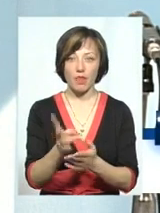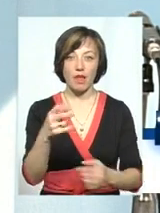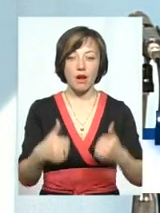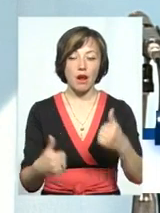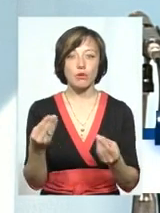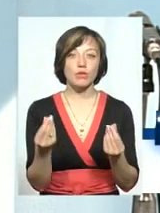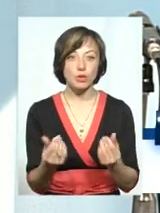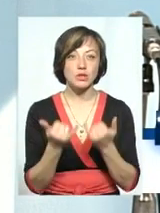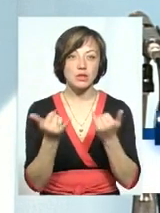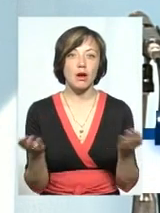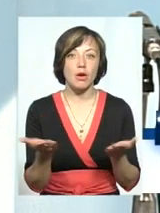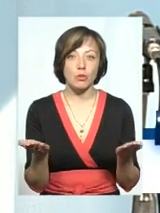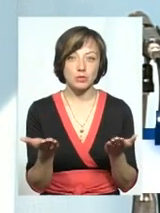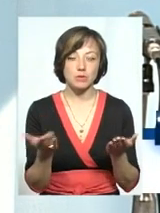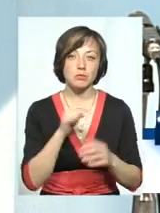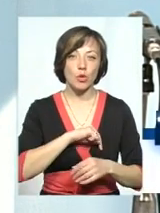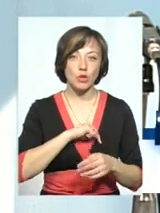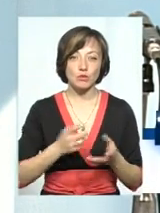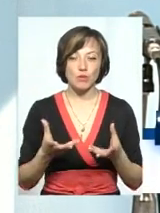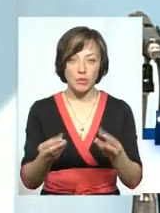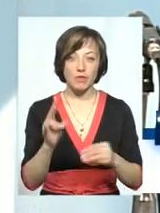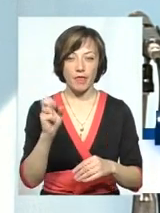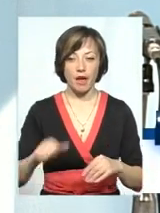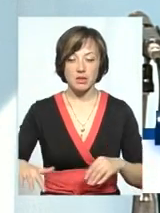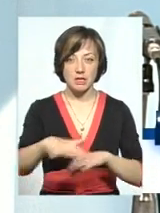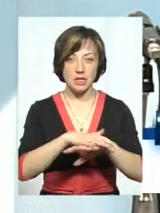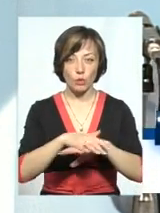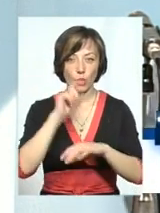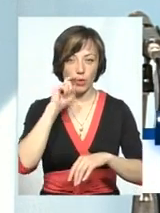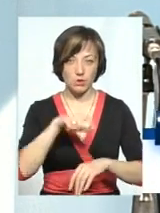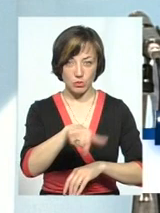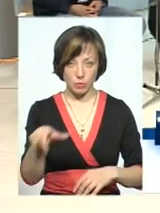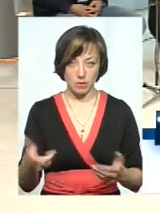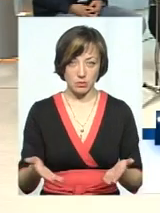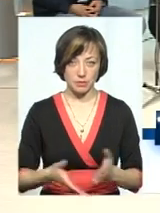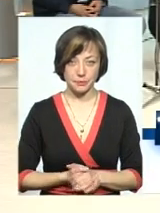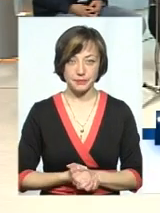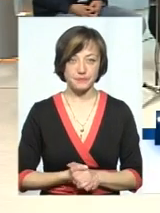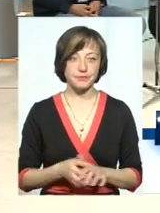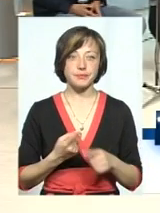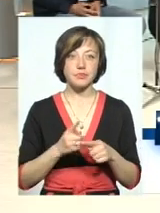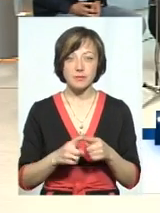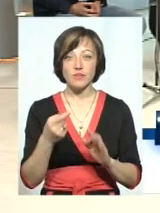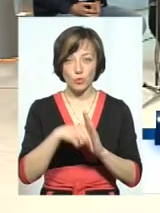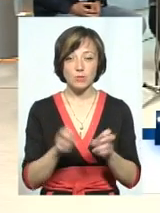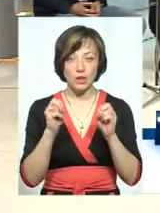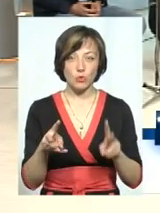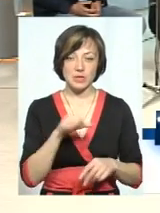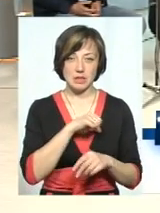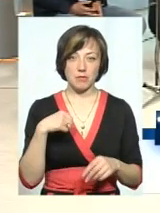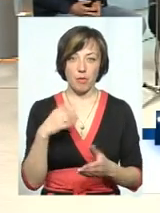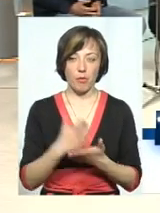гроші для якогось там психологічного впливу на середовище там українського населення. Це от в цьому і загроза сама